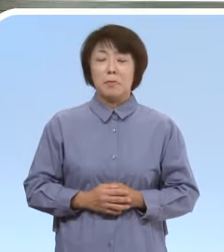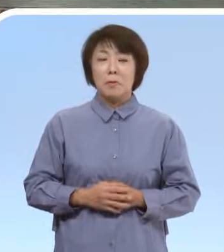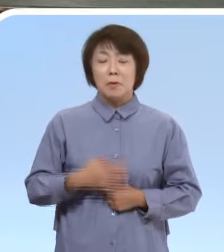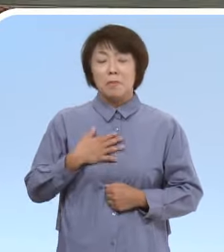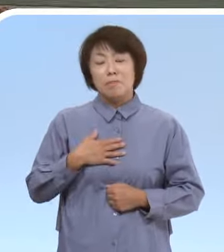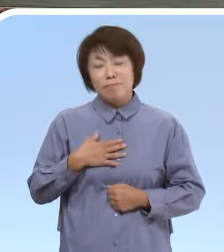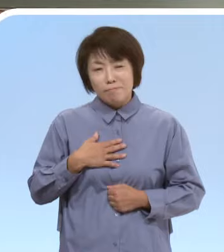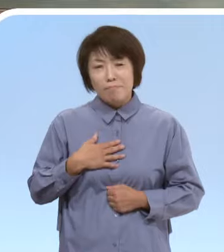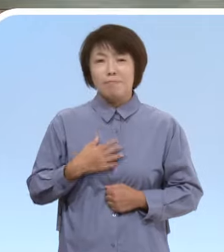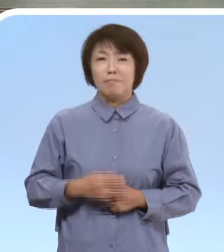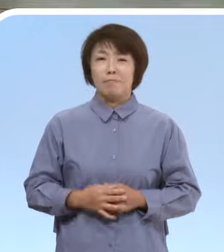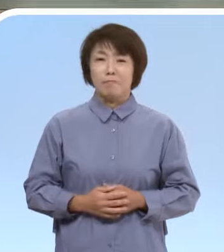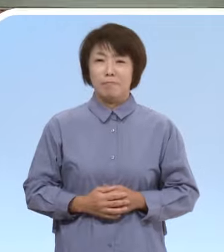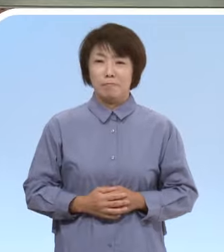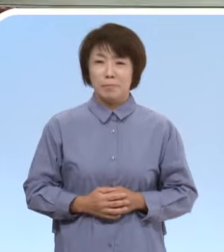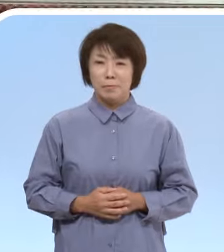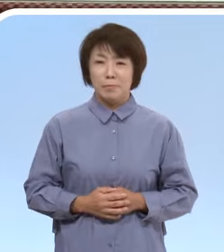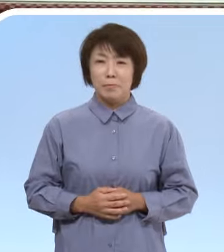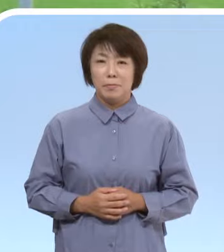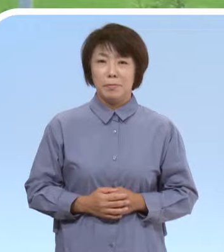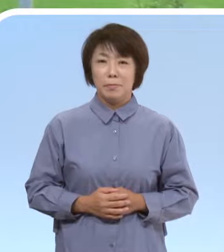癒される。